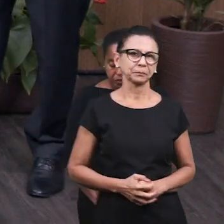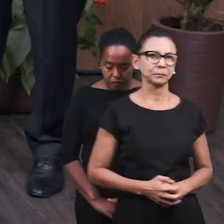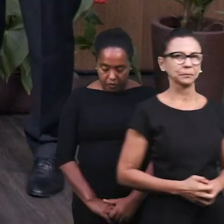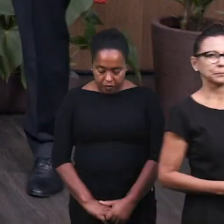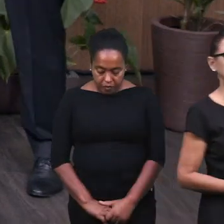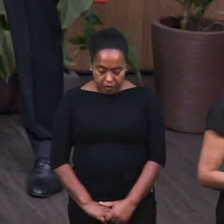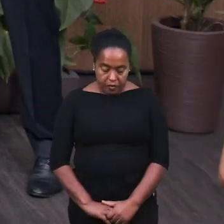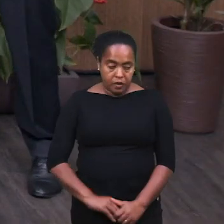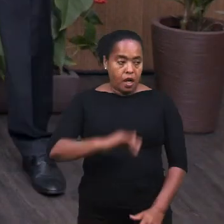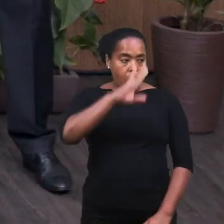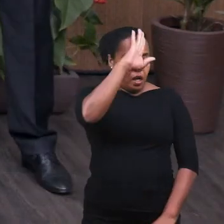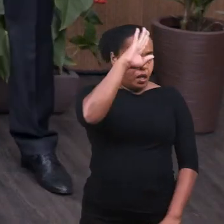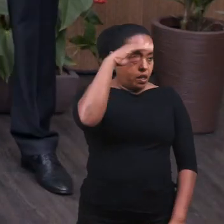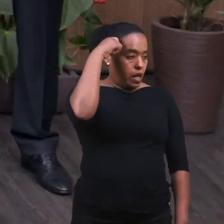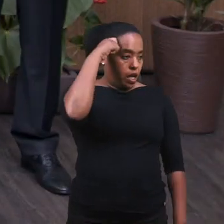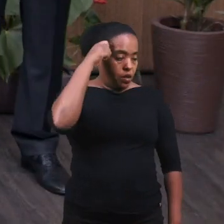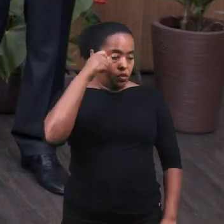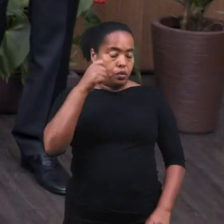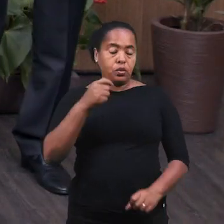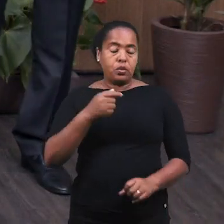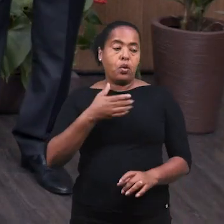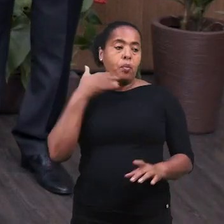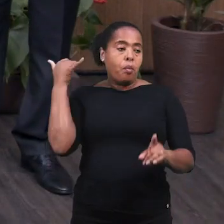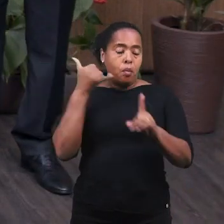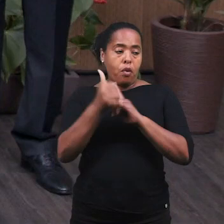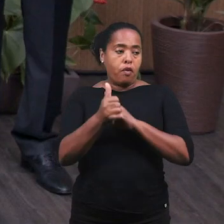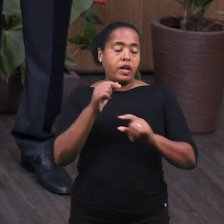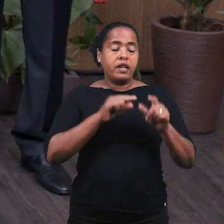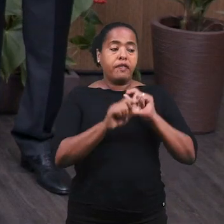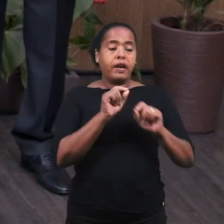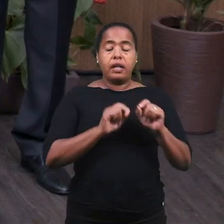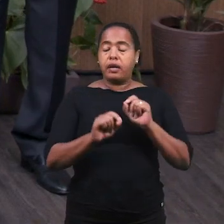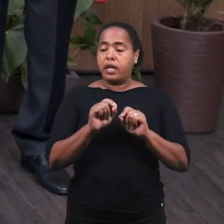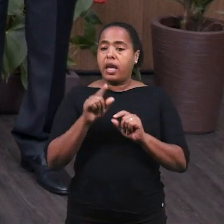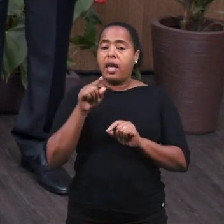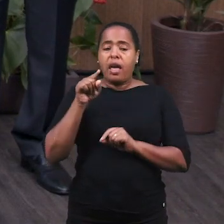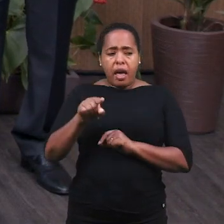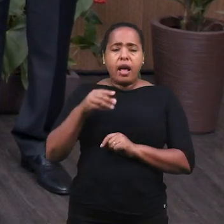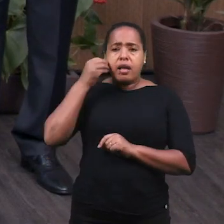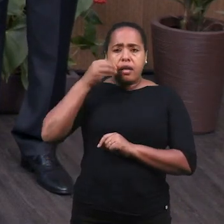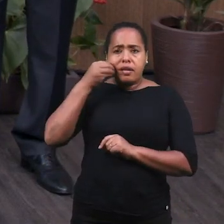свое. И пророк, он говорит еще больше, что он был мужем скорбей,